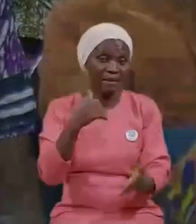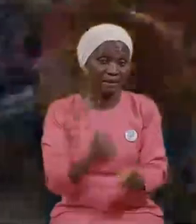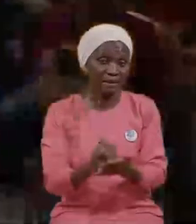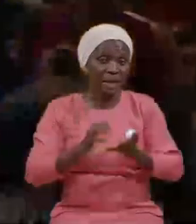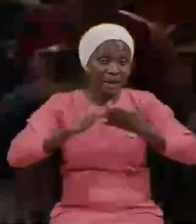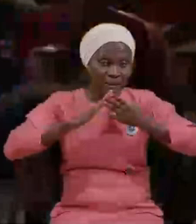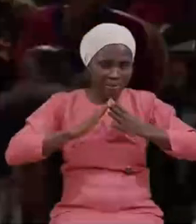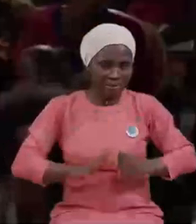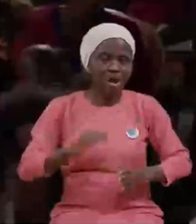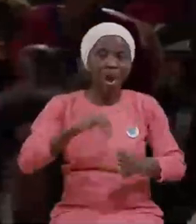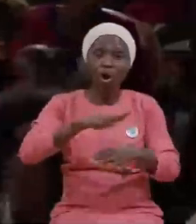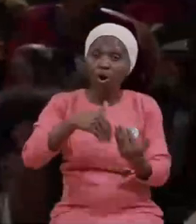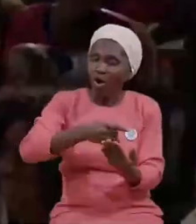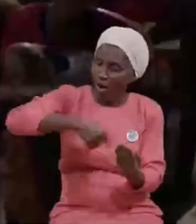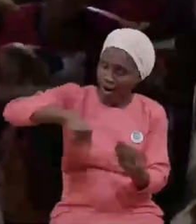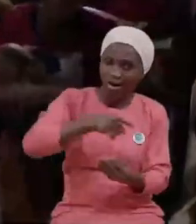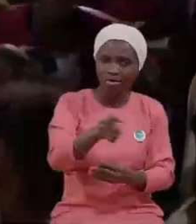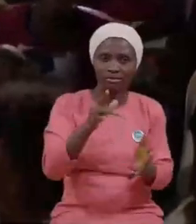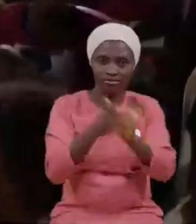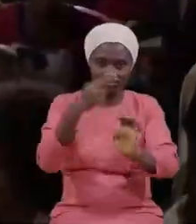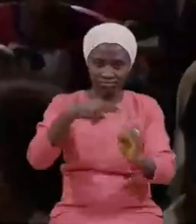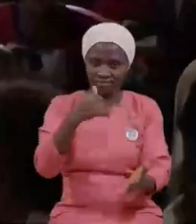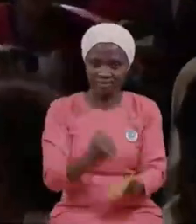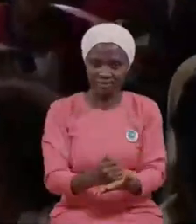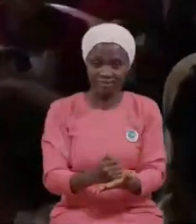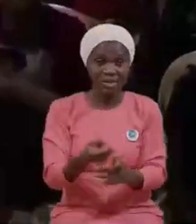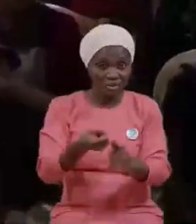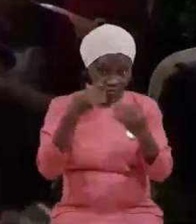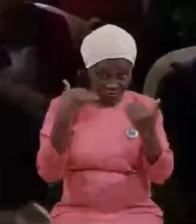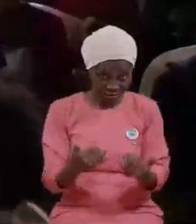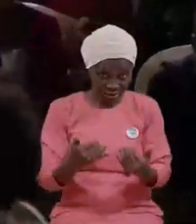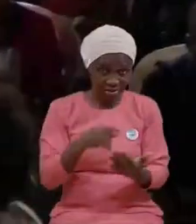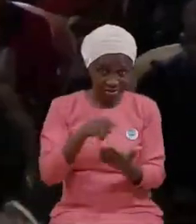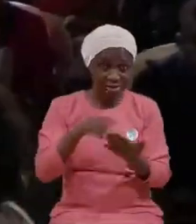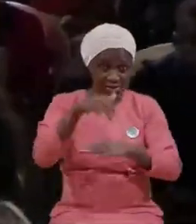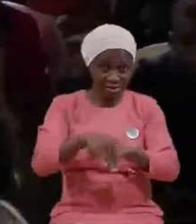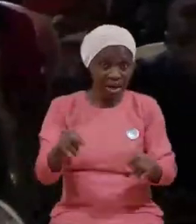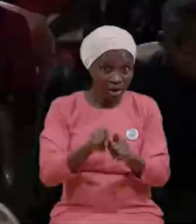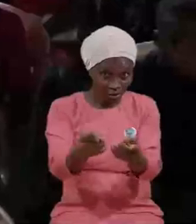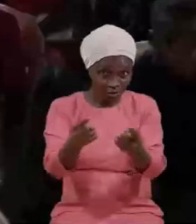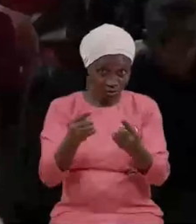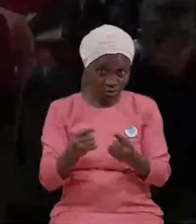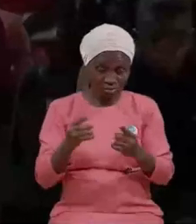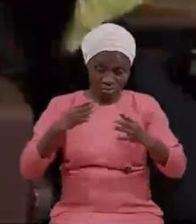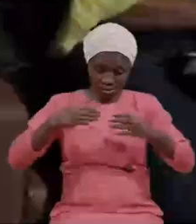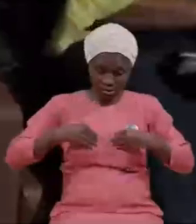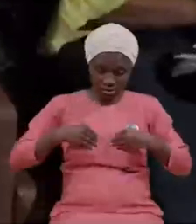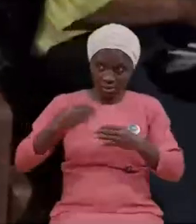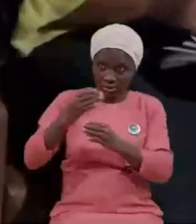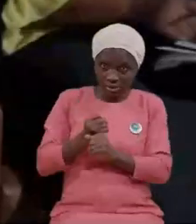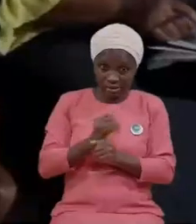toi. À partir de ce soir, comme tu viens et tu reçois Christ dans ta vie,